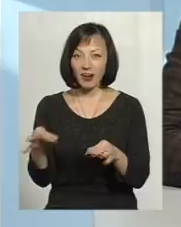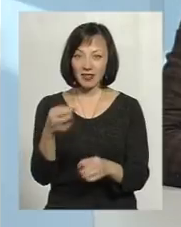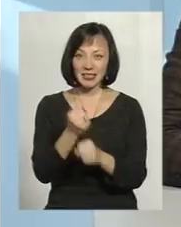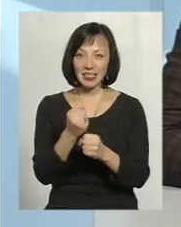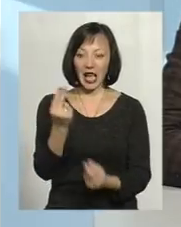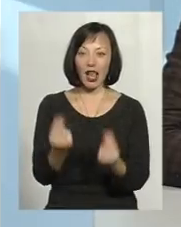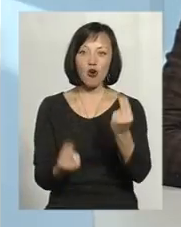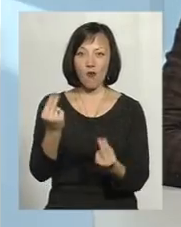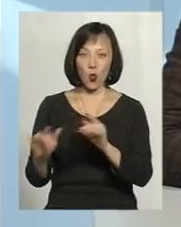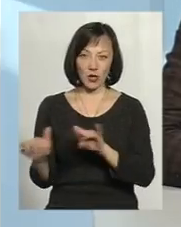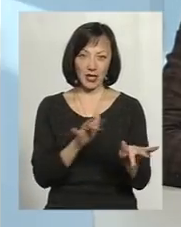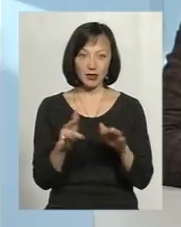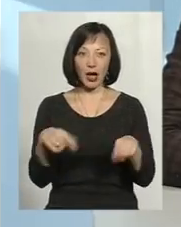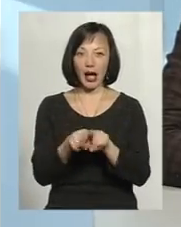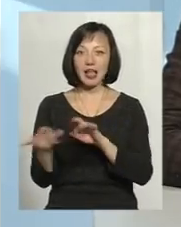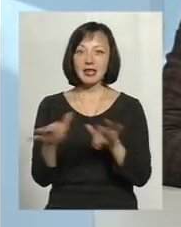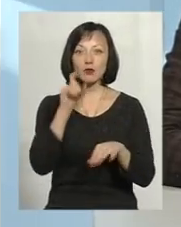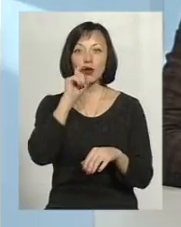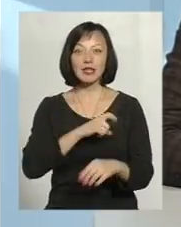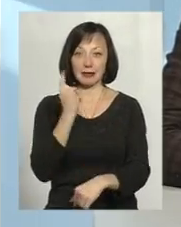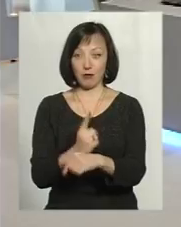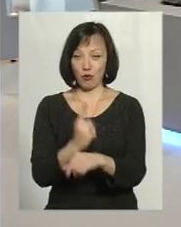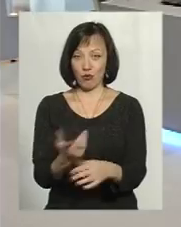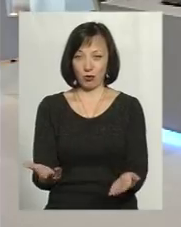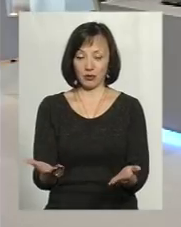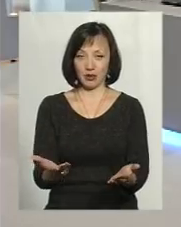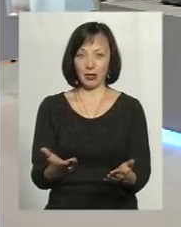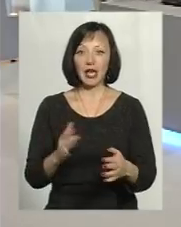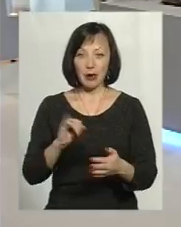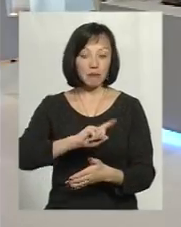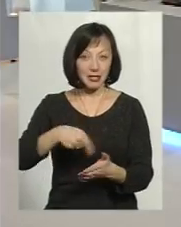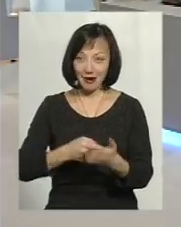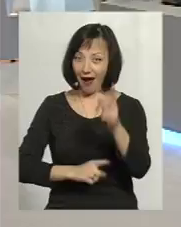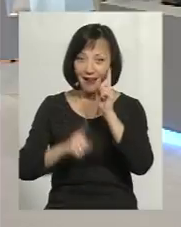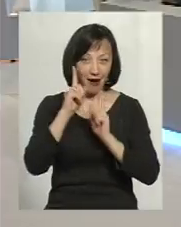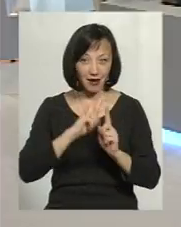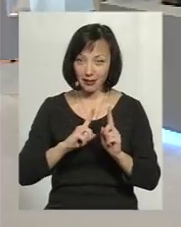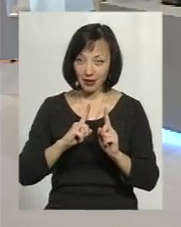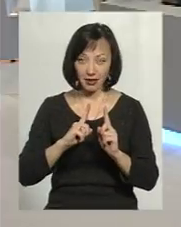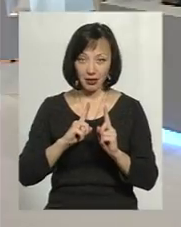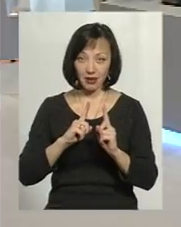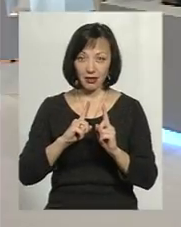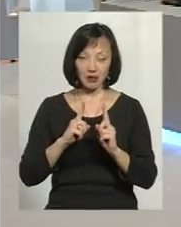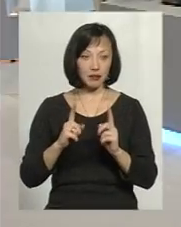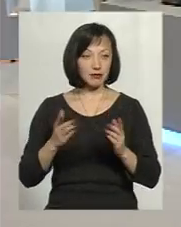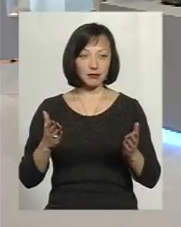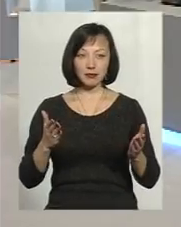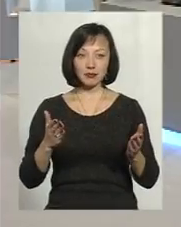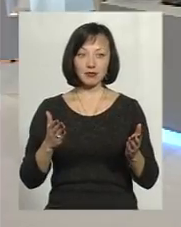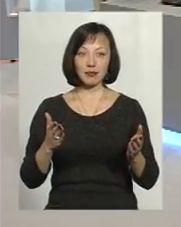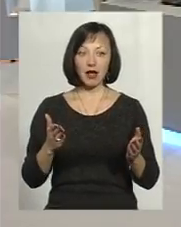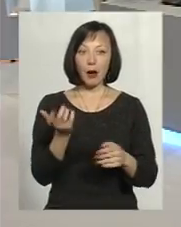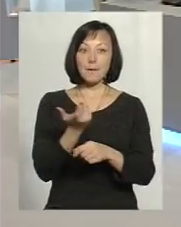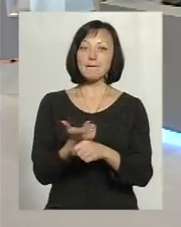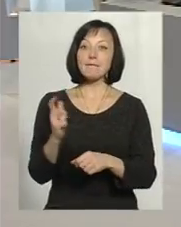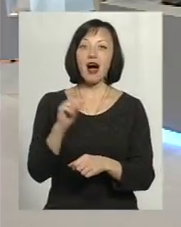ігрової діяльності, тому що така діяльність в Україні взагалі заборонена. І міська рада, скажімо, да, максимум,